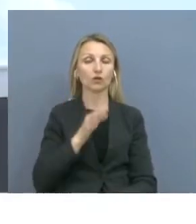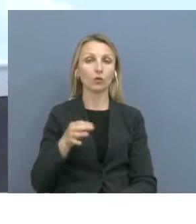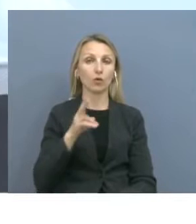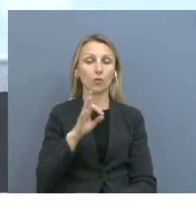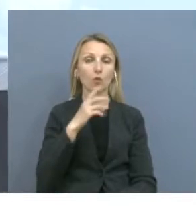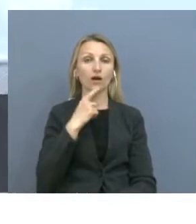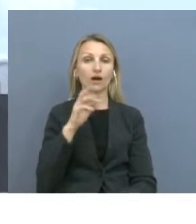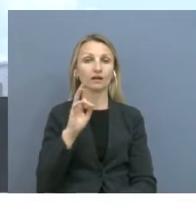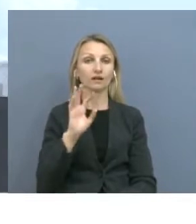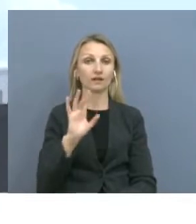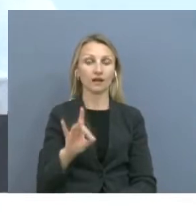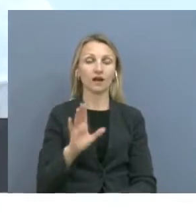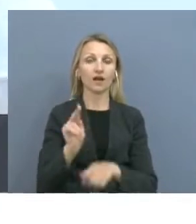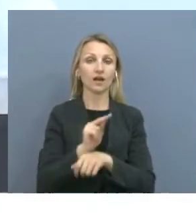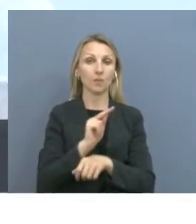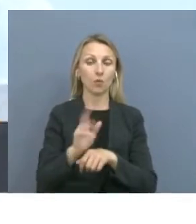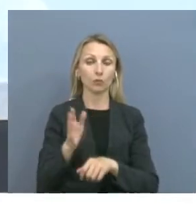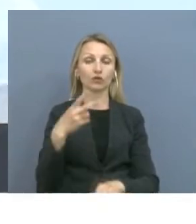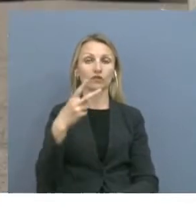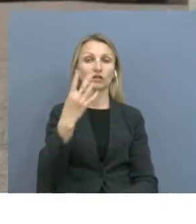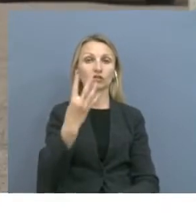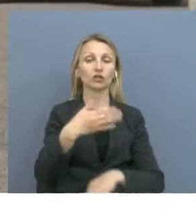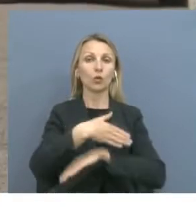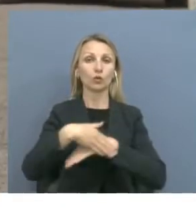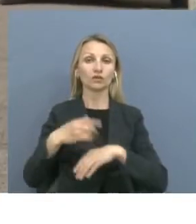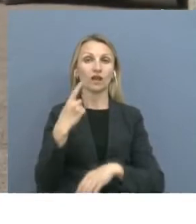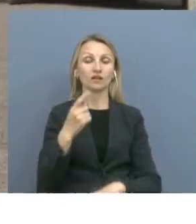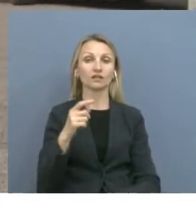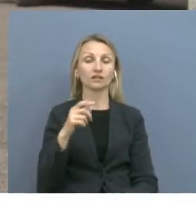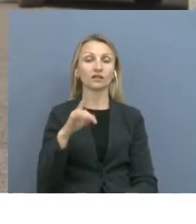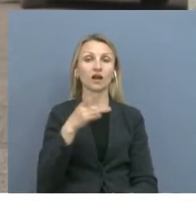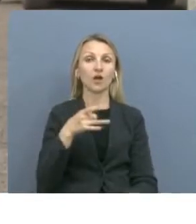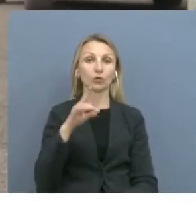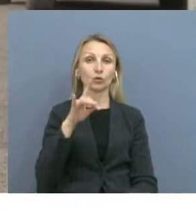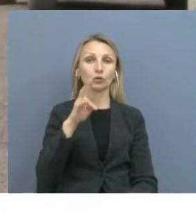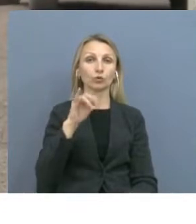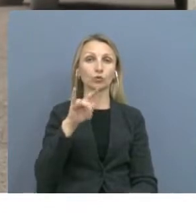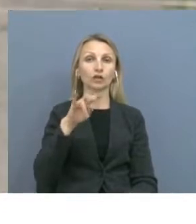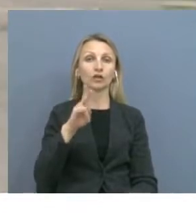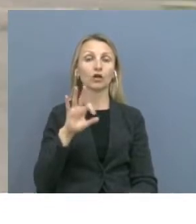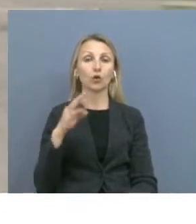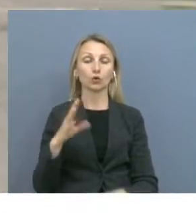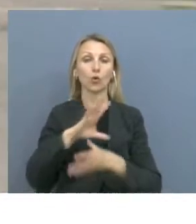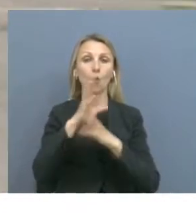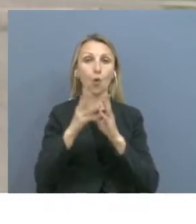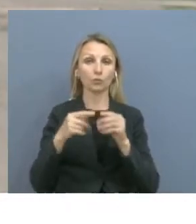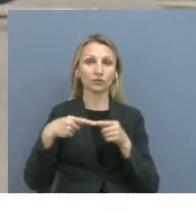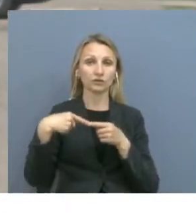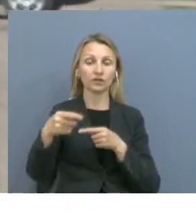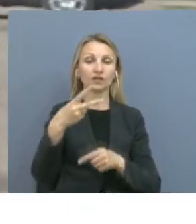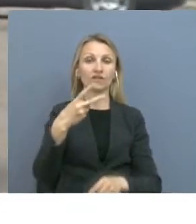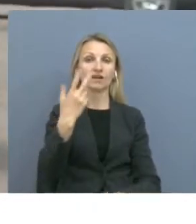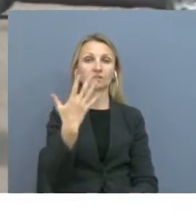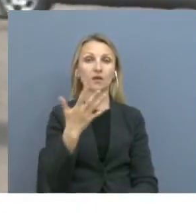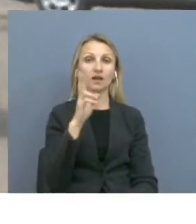Красному Яру ремонту подлежат 24 улицы и один микрорайон – Нурлыкош. Общая протяженность их составила 25 километров. К